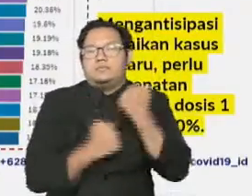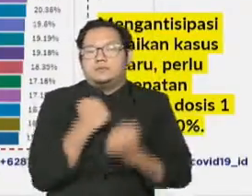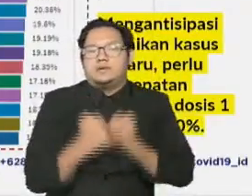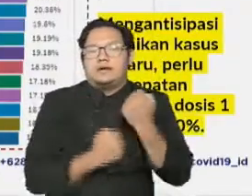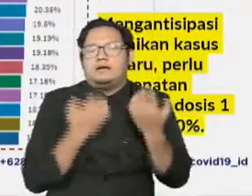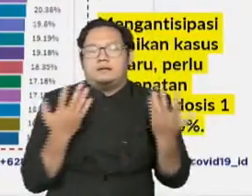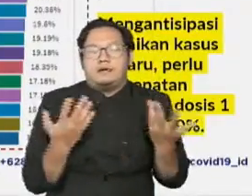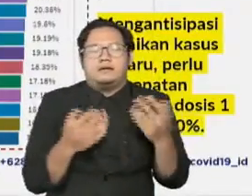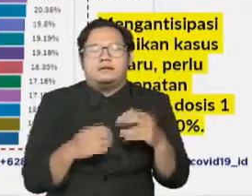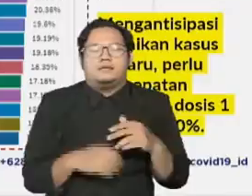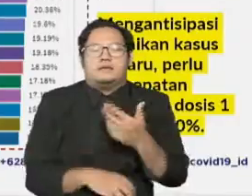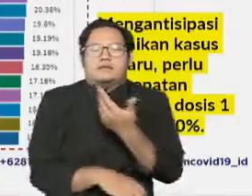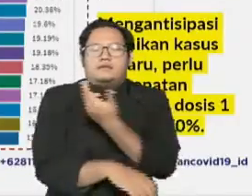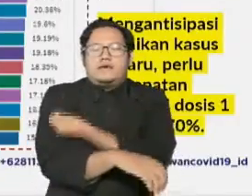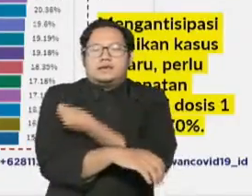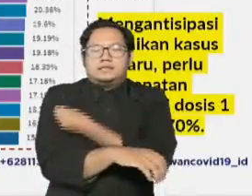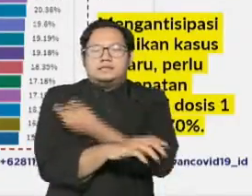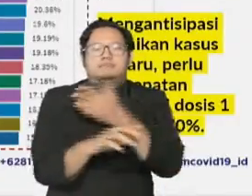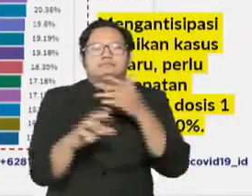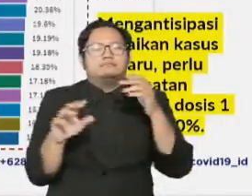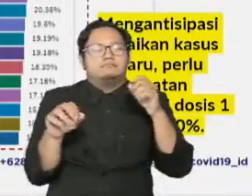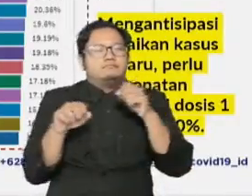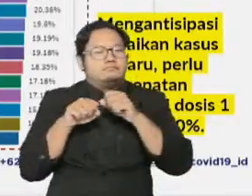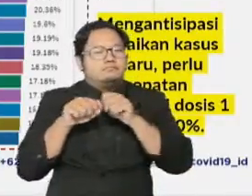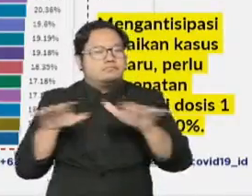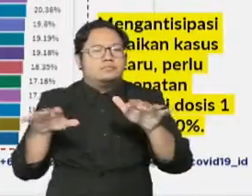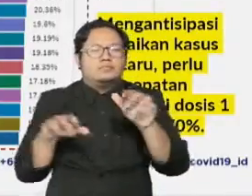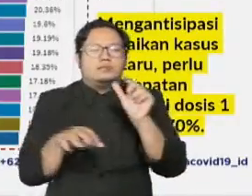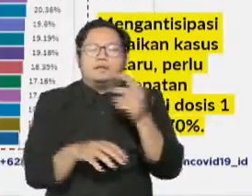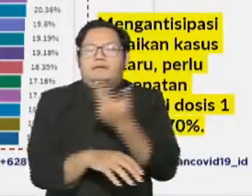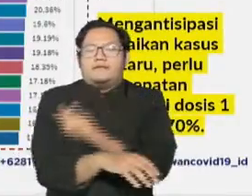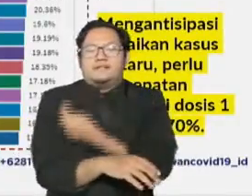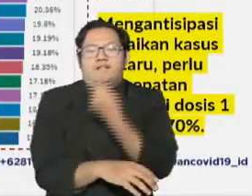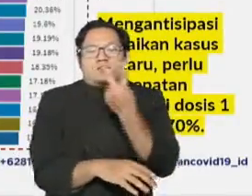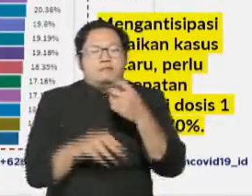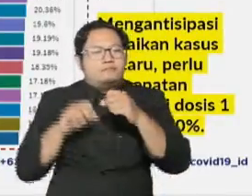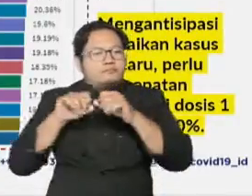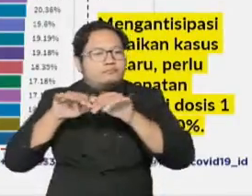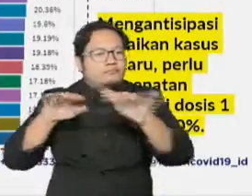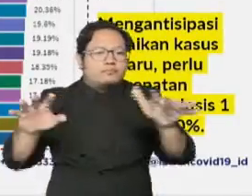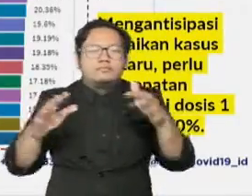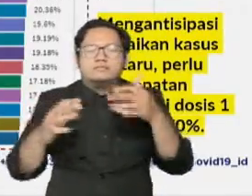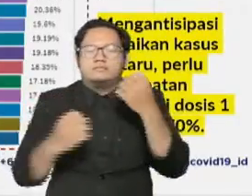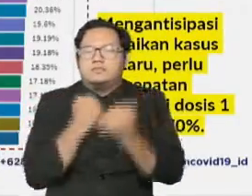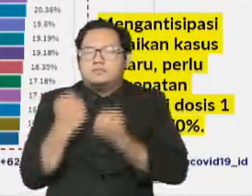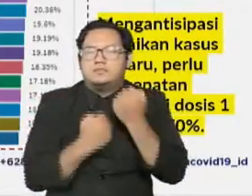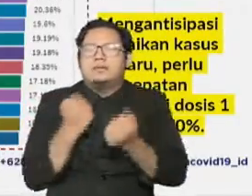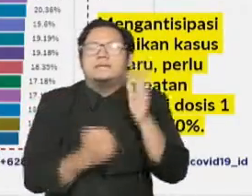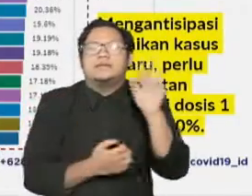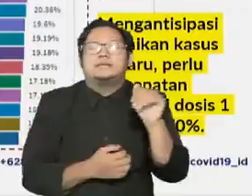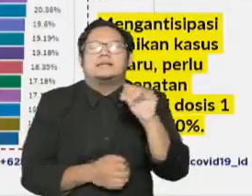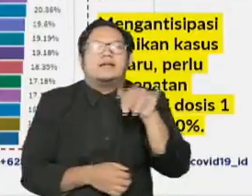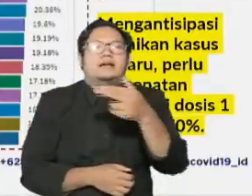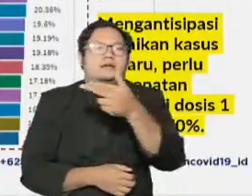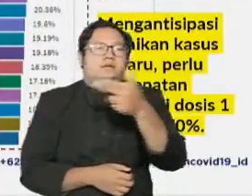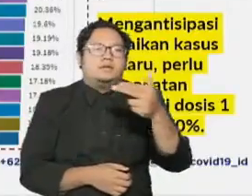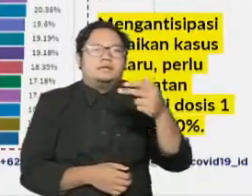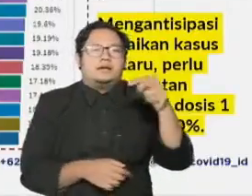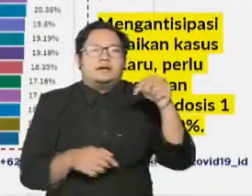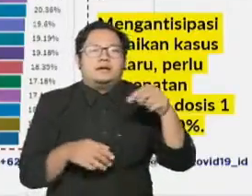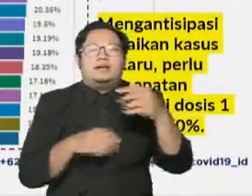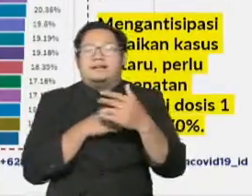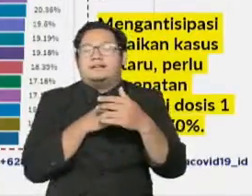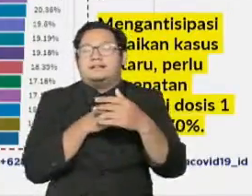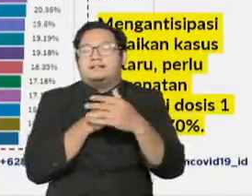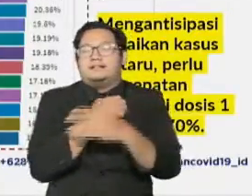capaian vaksinasi utamanya dosis kedua meskipun Indonesia merupakan salah satu negara dengan